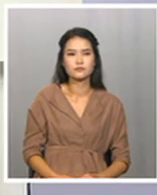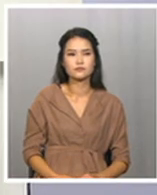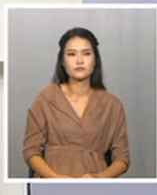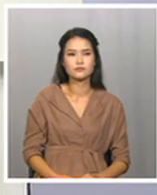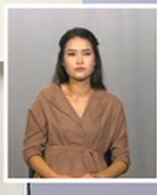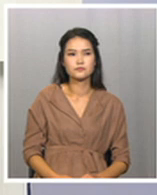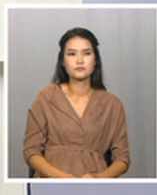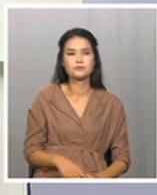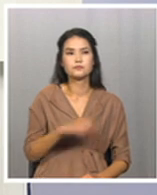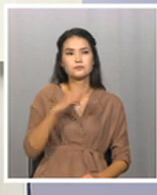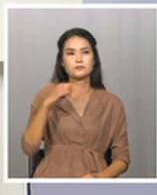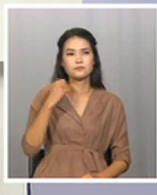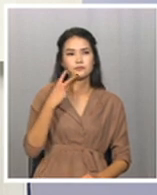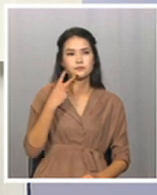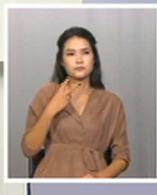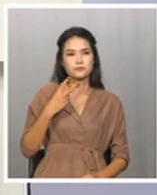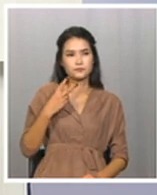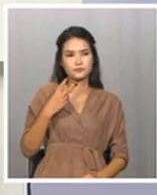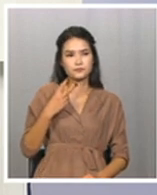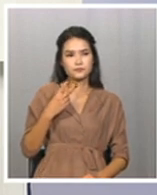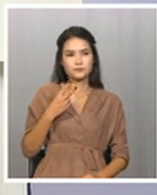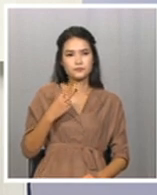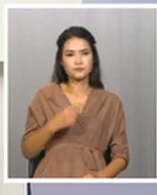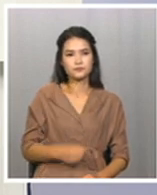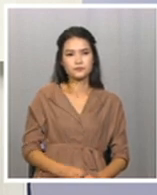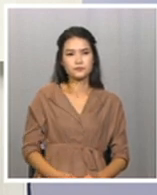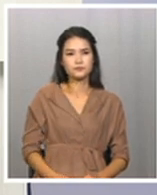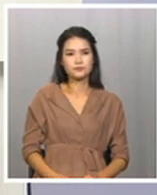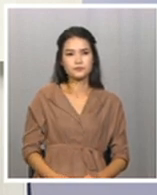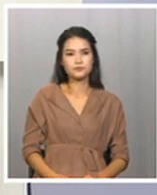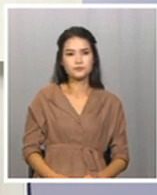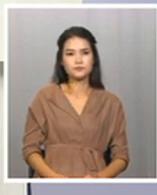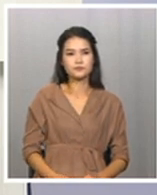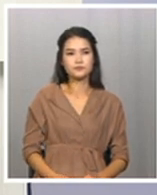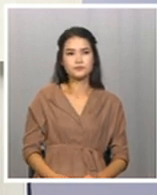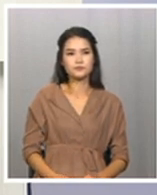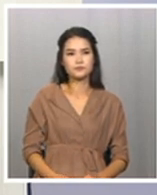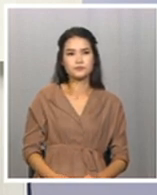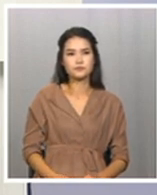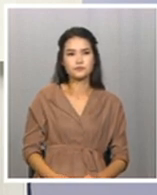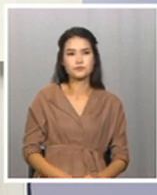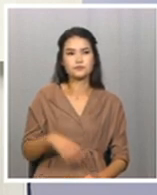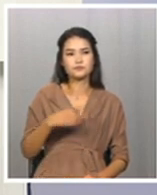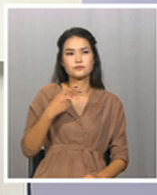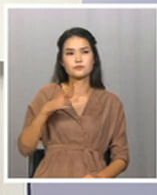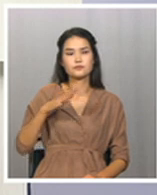Көріп отырғандарыңыздай, бізде дәл қазір логоны өзгертуге болады,